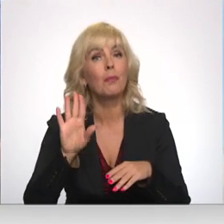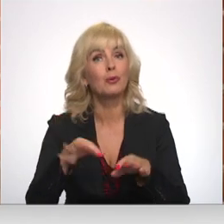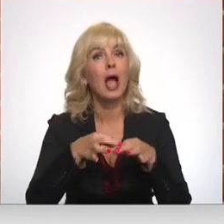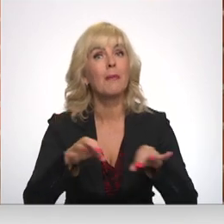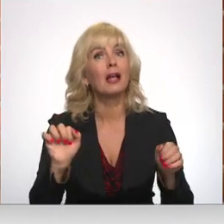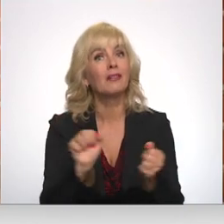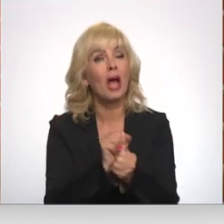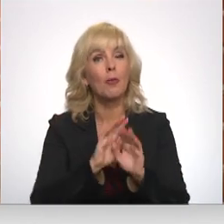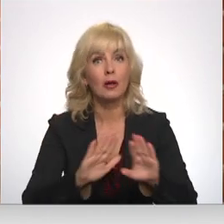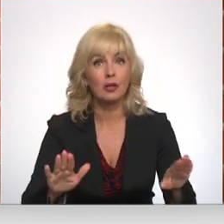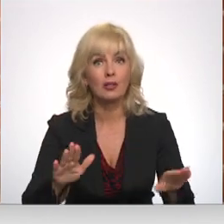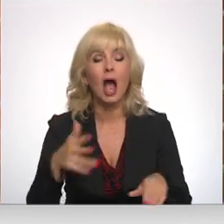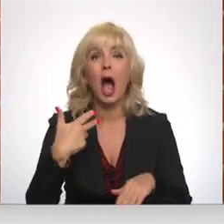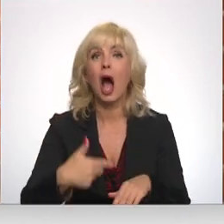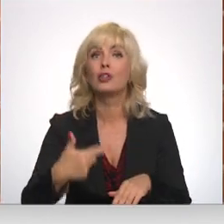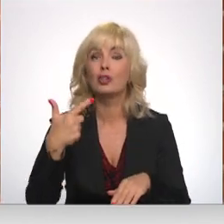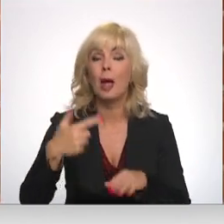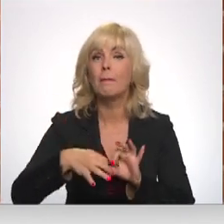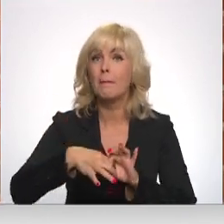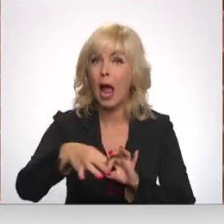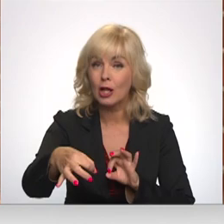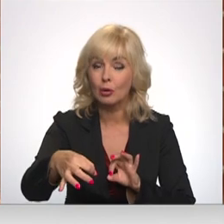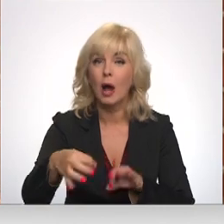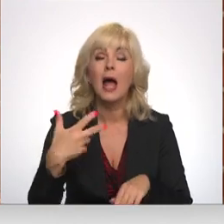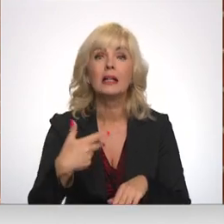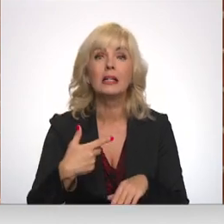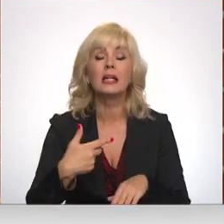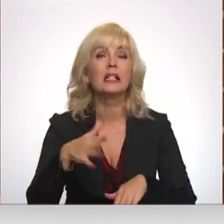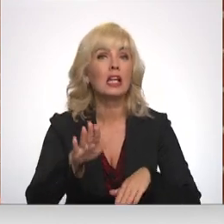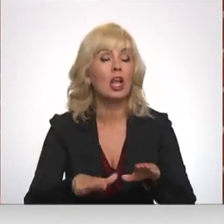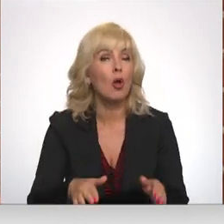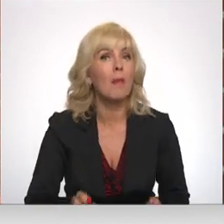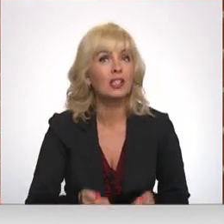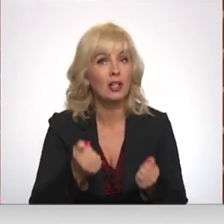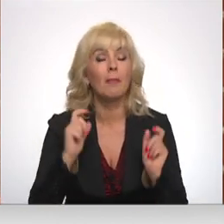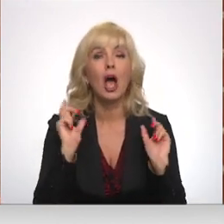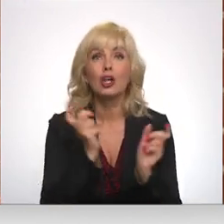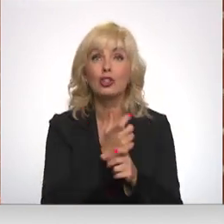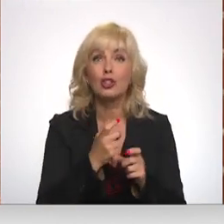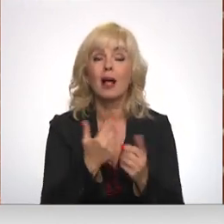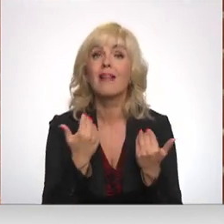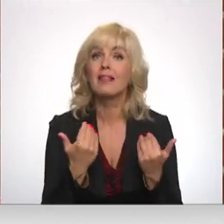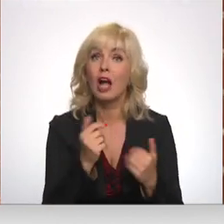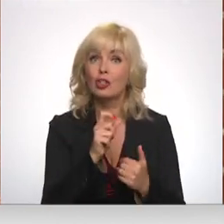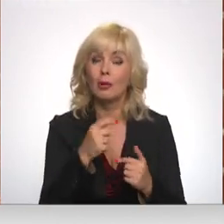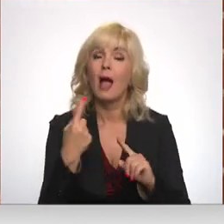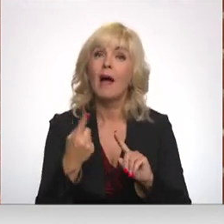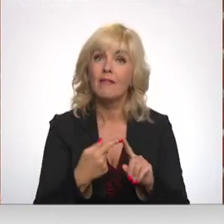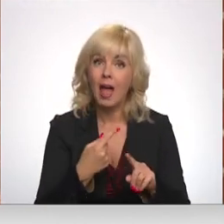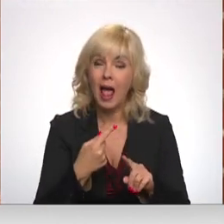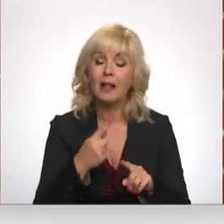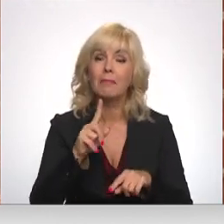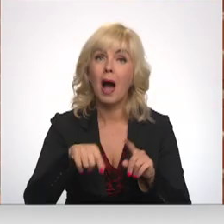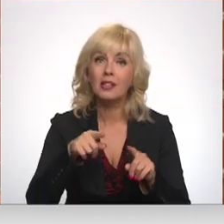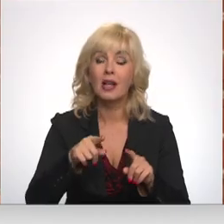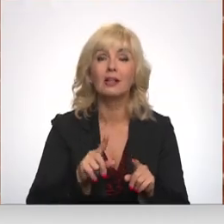muzejs. 87 metrus gara un ap 30 kg smaga Šalle ir tikai šobrīd. Vēl pāris dienu tā